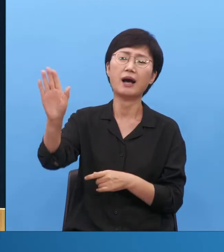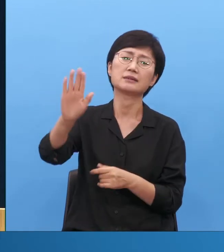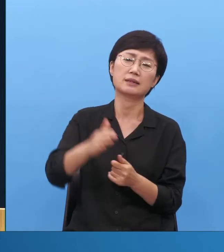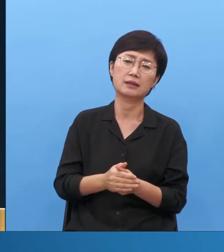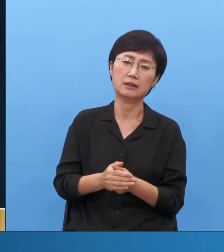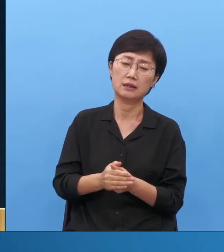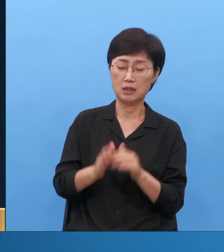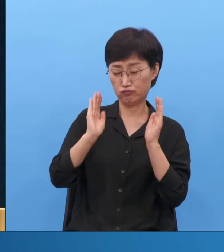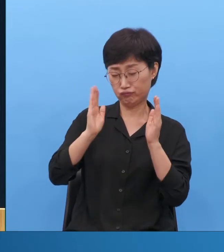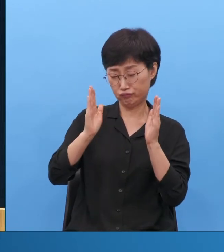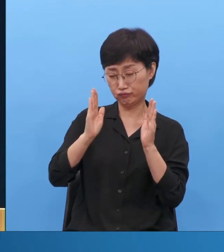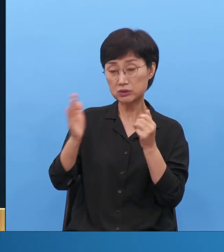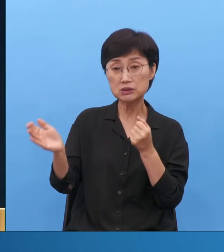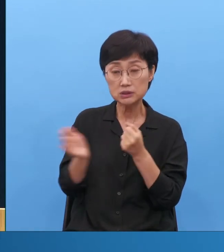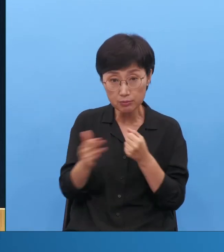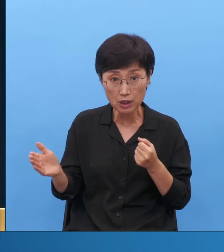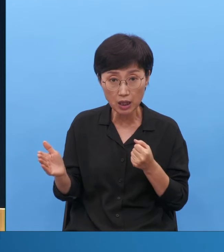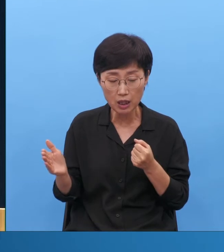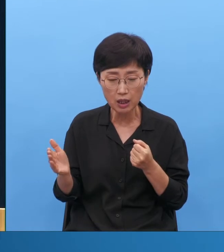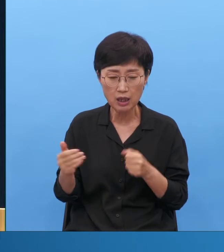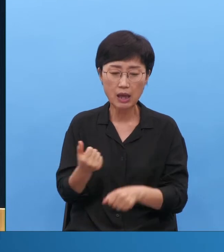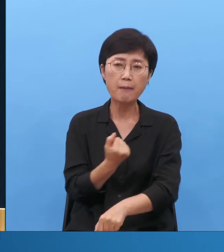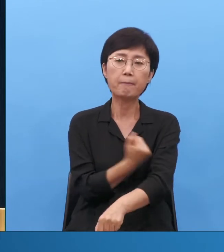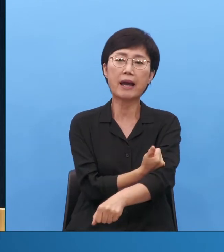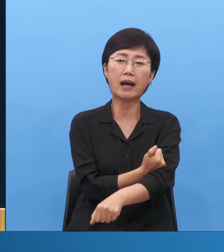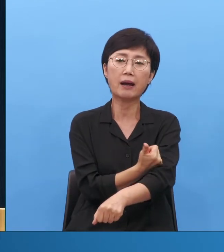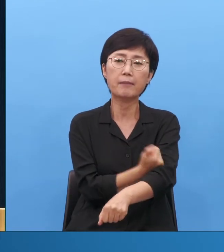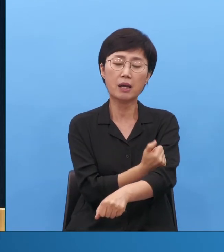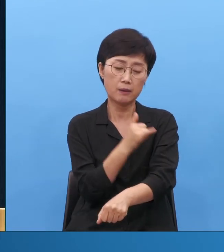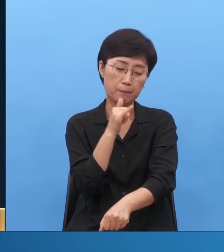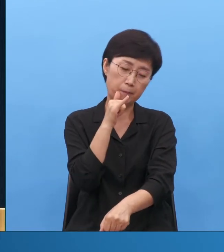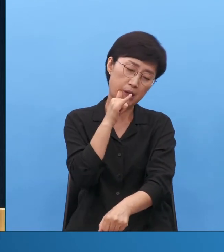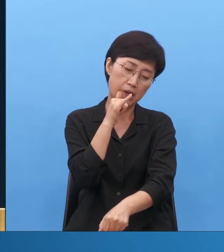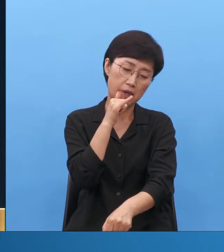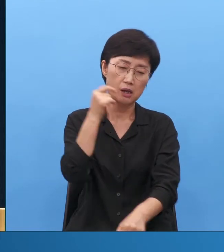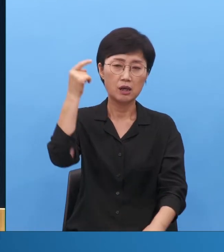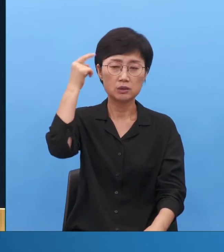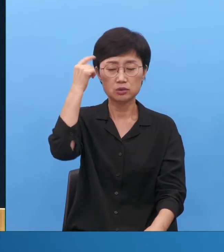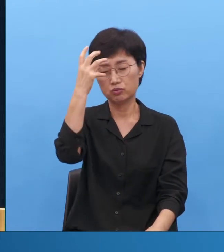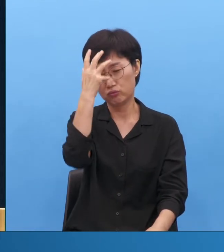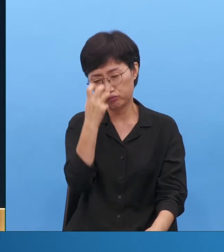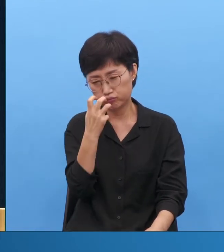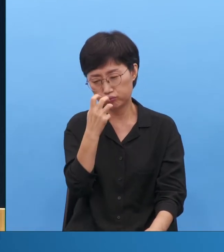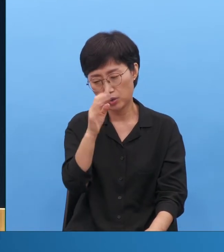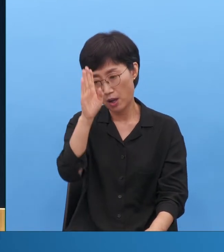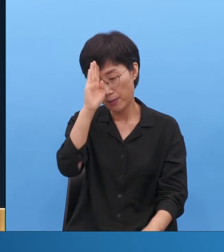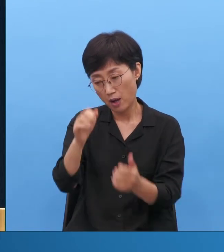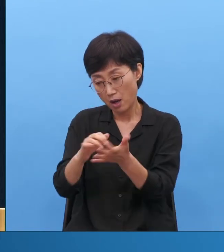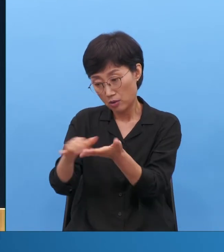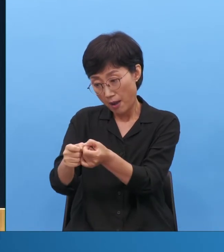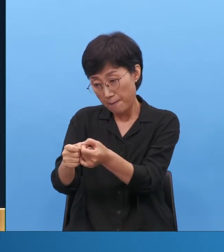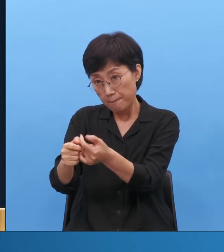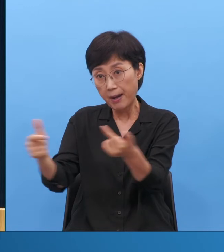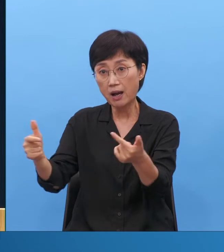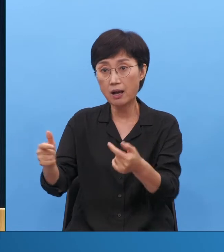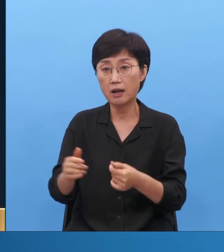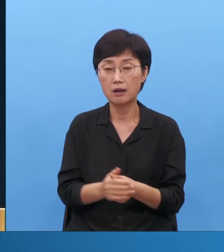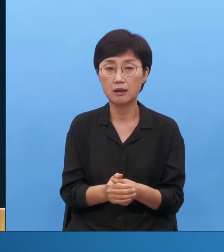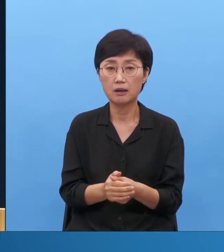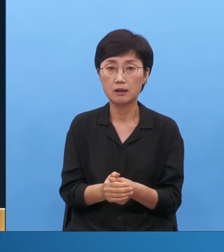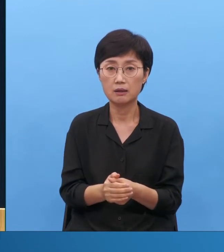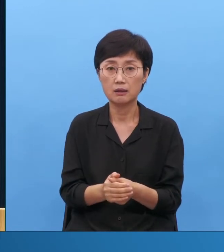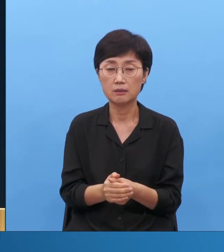빠지고 그래요. Many of the mothers in Gangnam, they're so consumed with giving a good education to their children. That's why their 해야 children fall 됩니다. into drug abuse and so many problems come to 도저히 them.